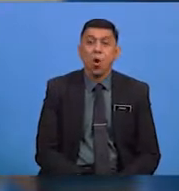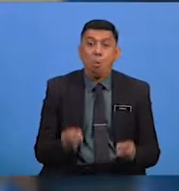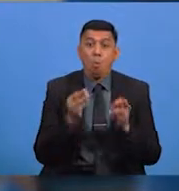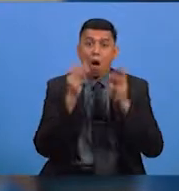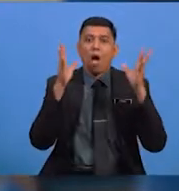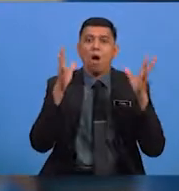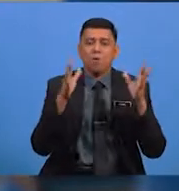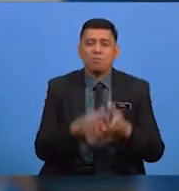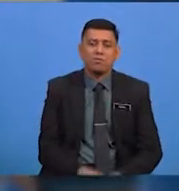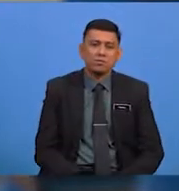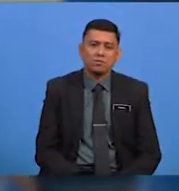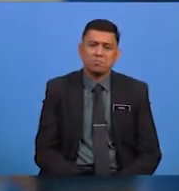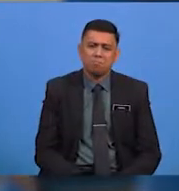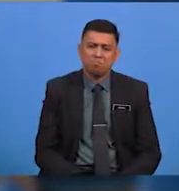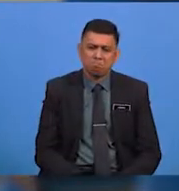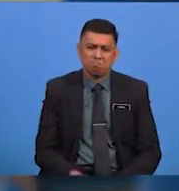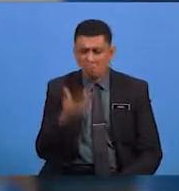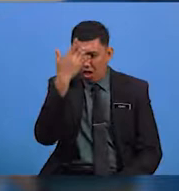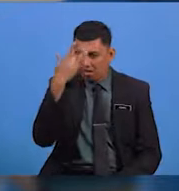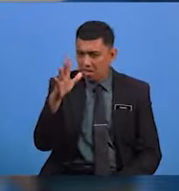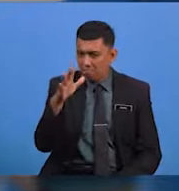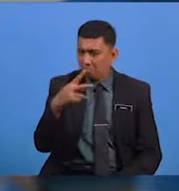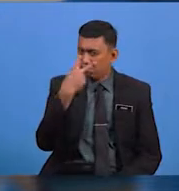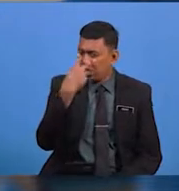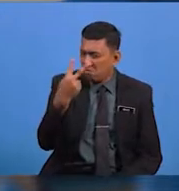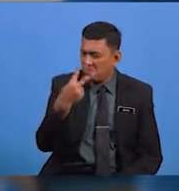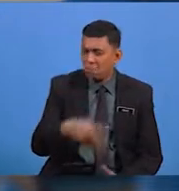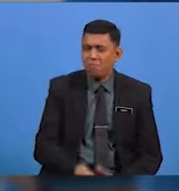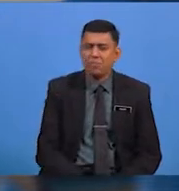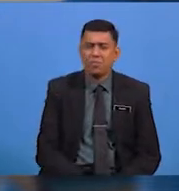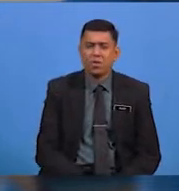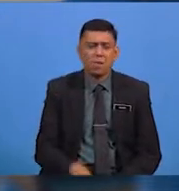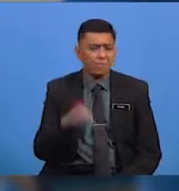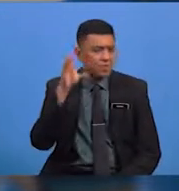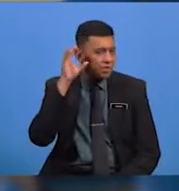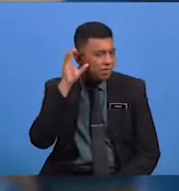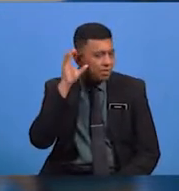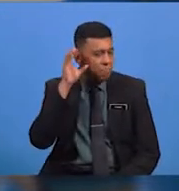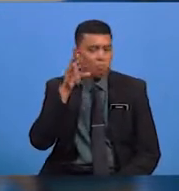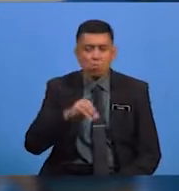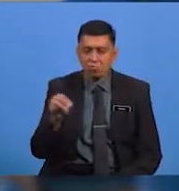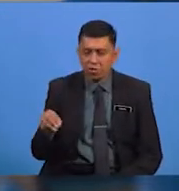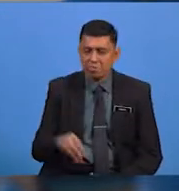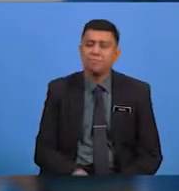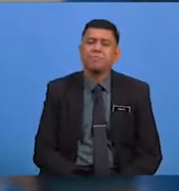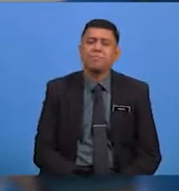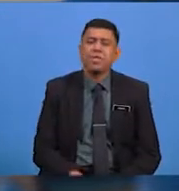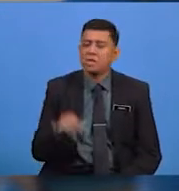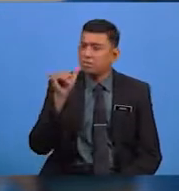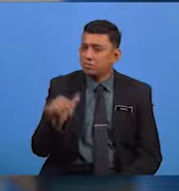Wow, cekap betul penglihatan dan pendengaran murid-murid.